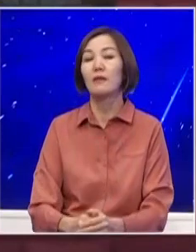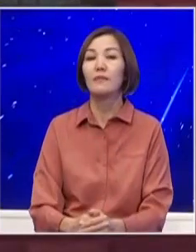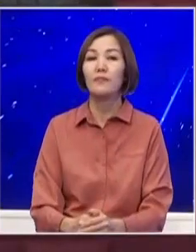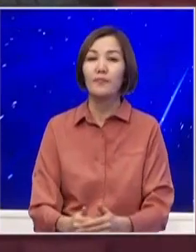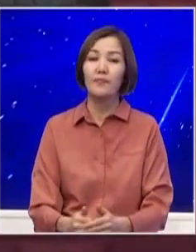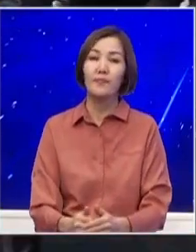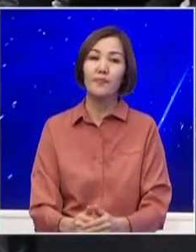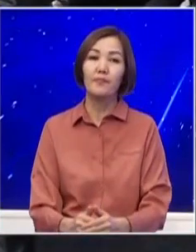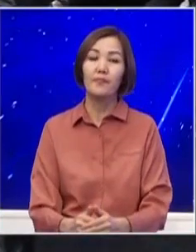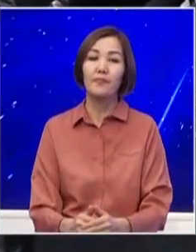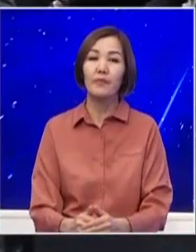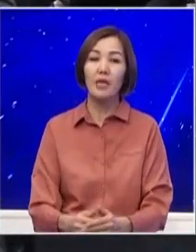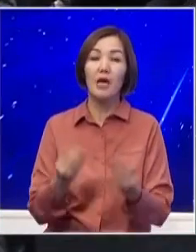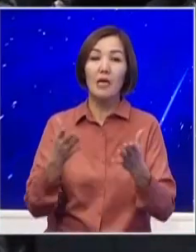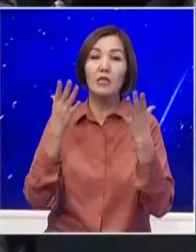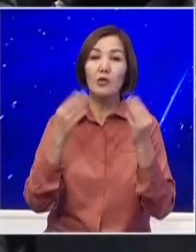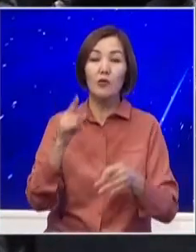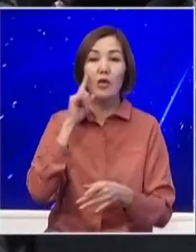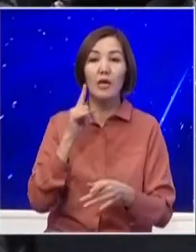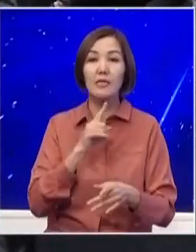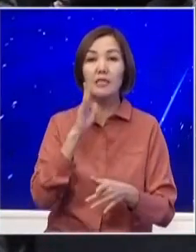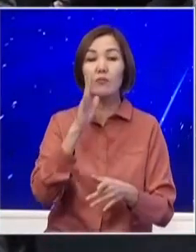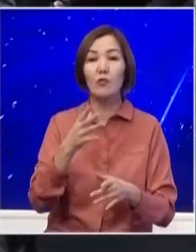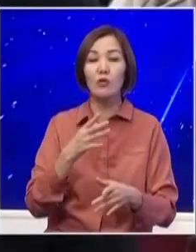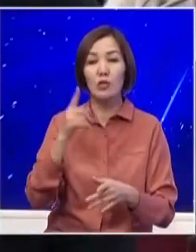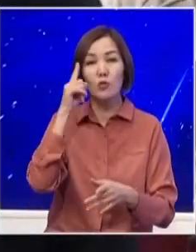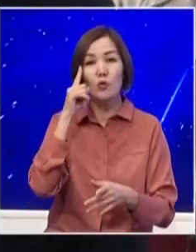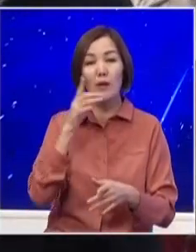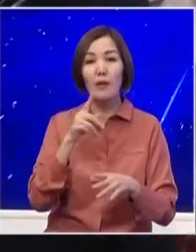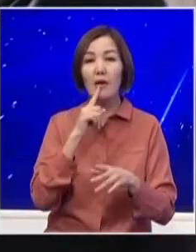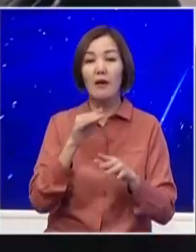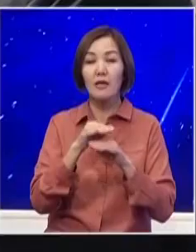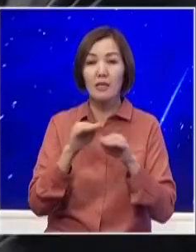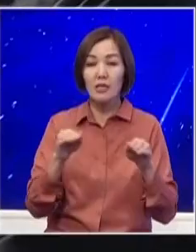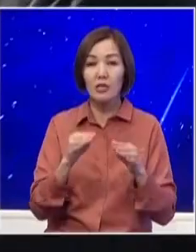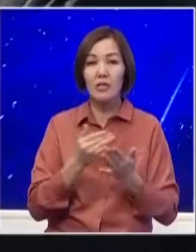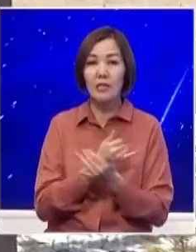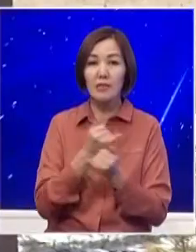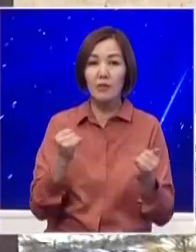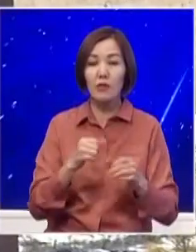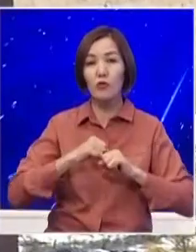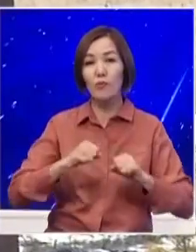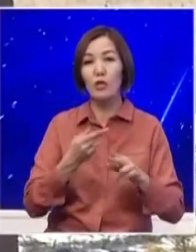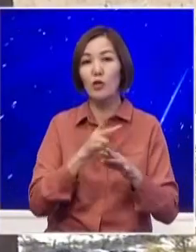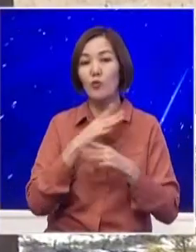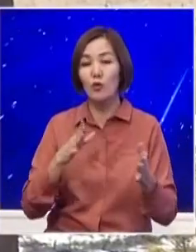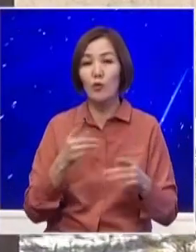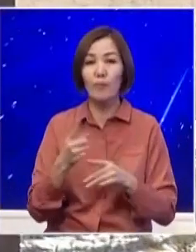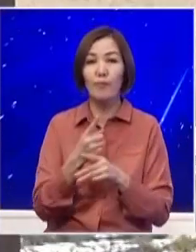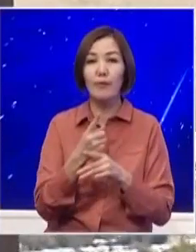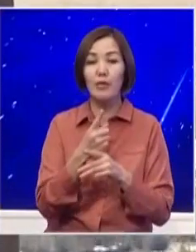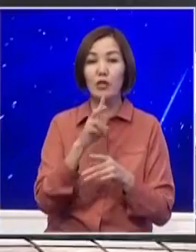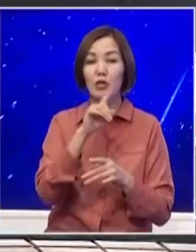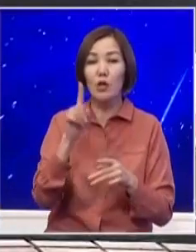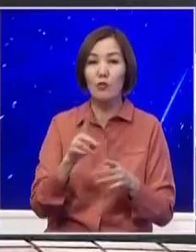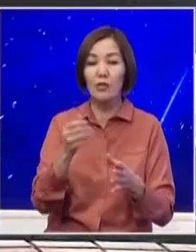келгенше көмектесу. Қазіргі таңда еліміздің болашағын ойлап, халқымыздың тыныштығы үшін қызмет етіп жүрген батырлар жетерлік. 1 наурыз бұл